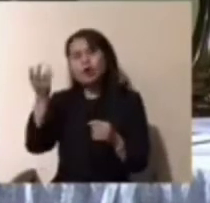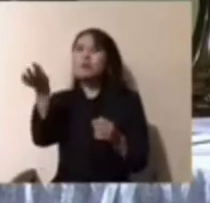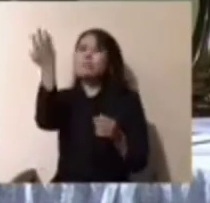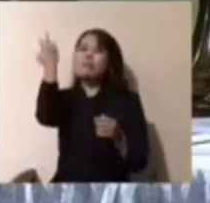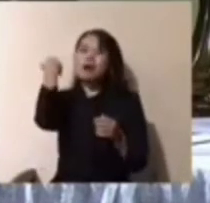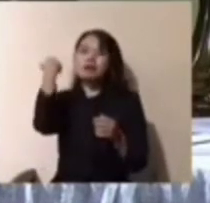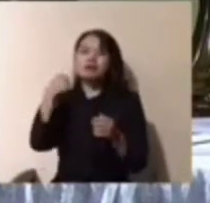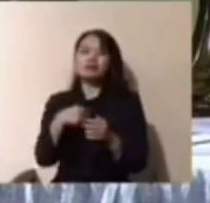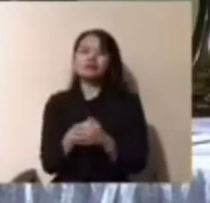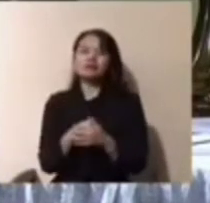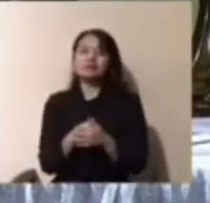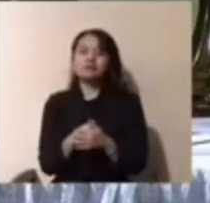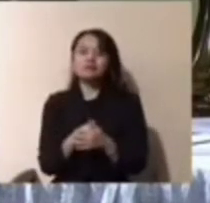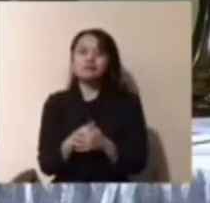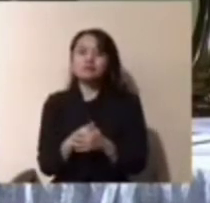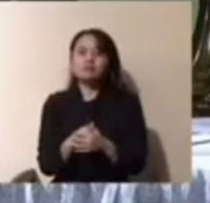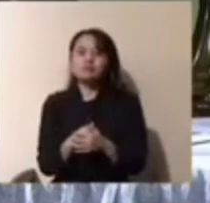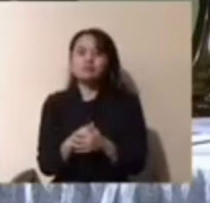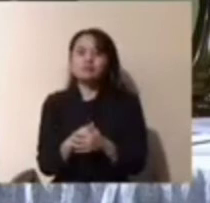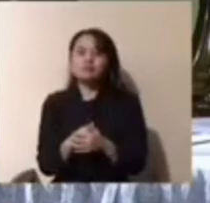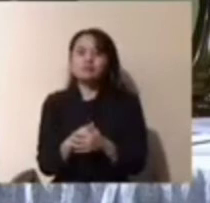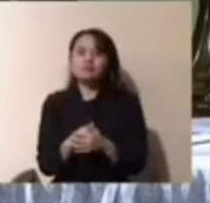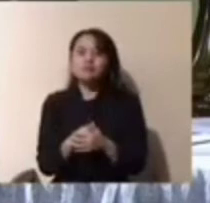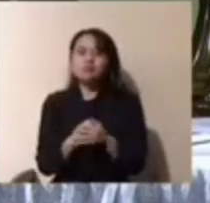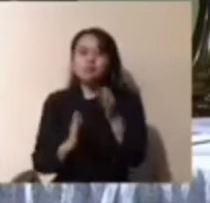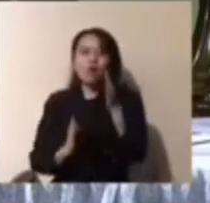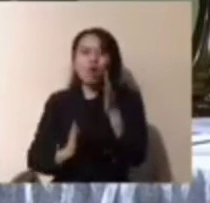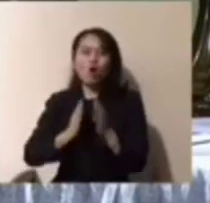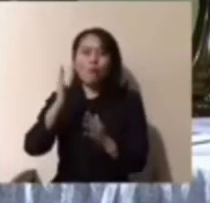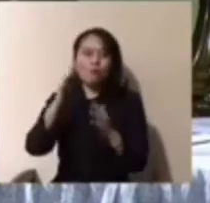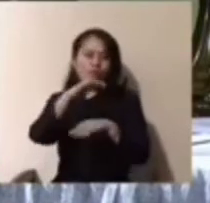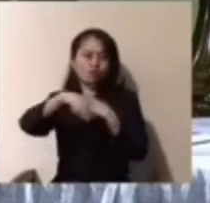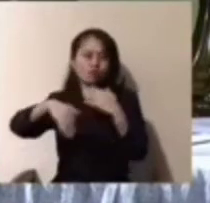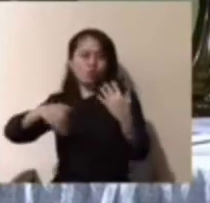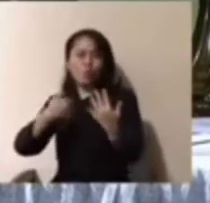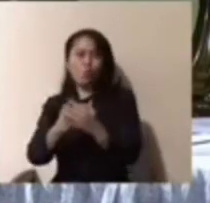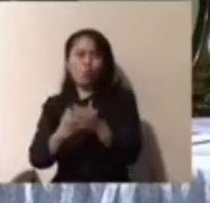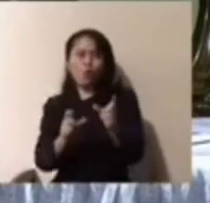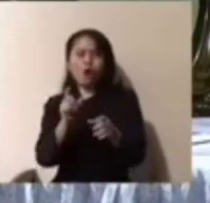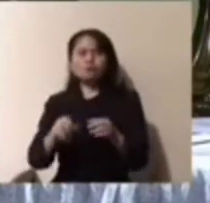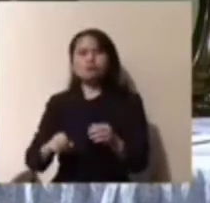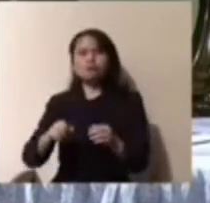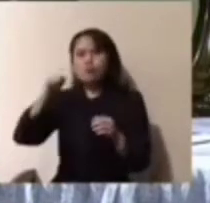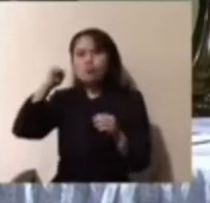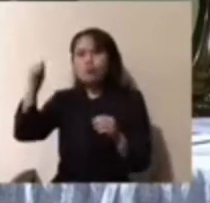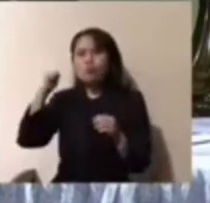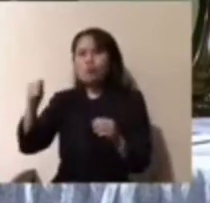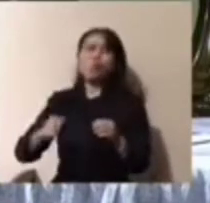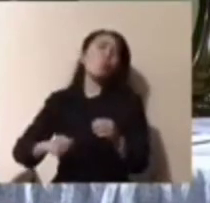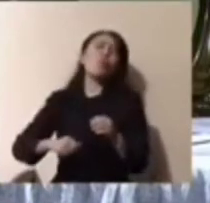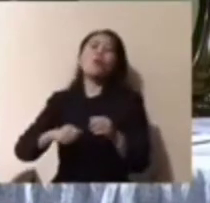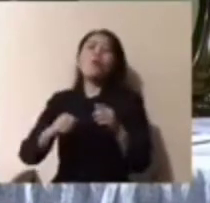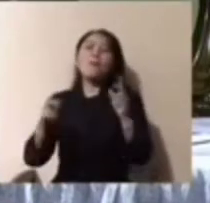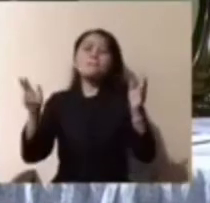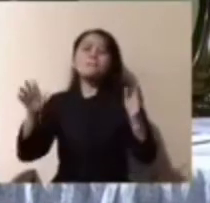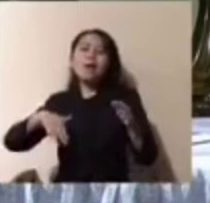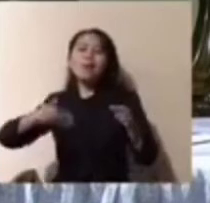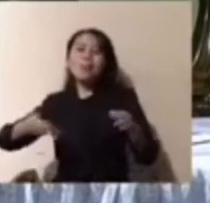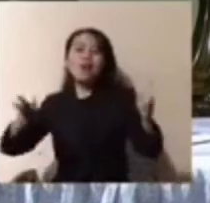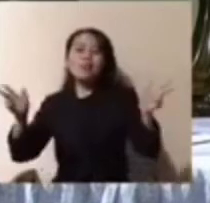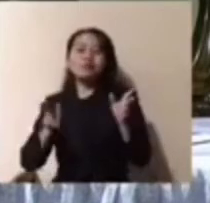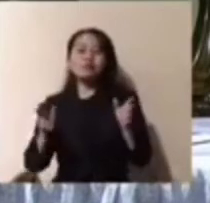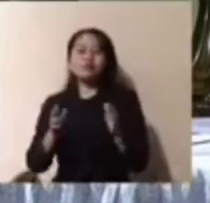Jumat Agung, di hadapan khalayak yang menuntut kematian Yesus, Pilatus